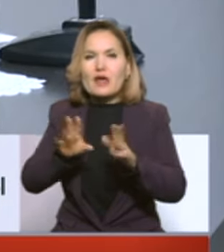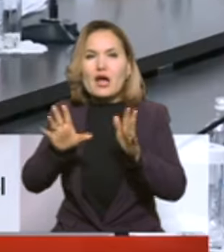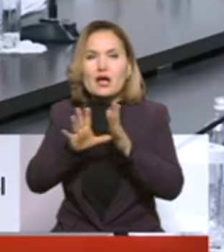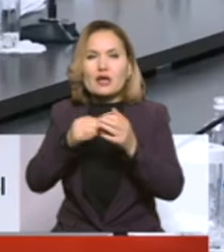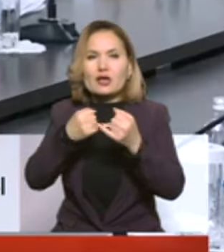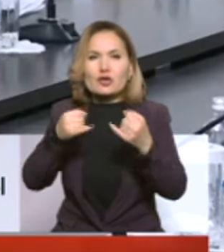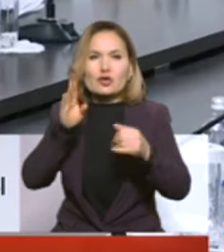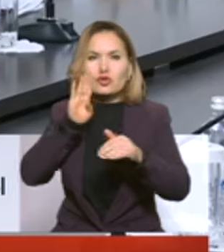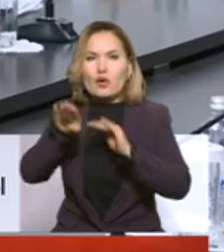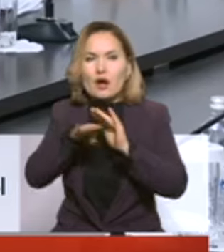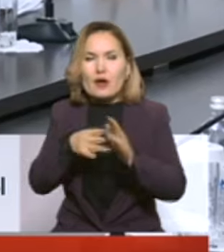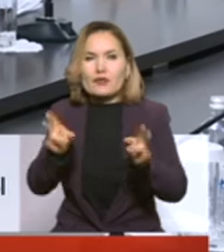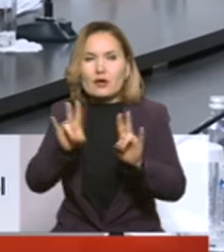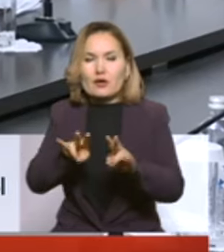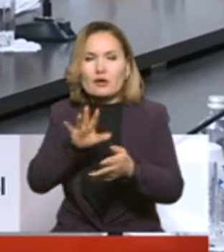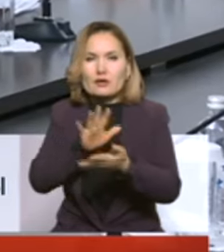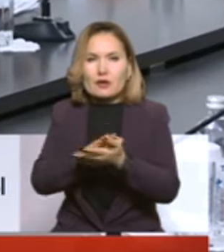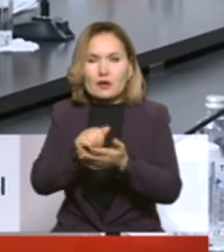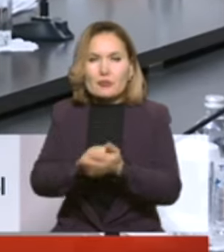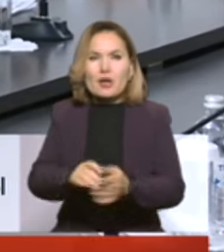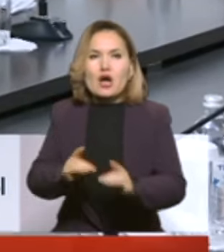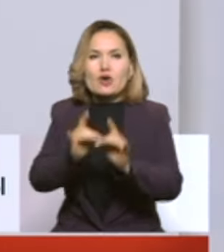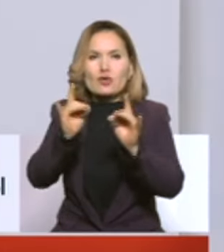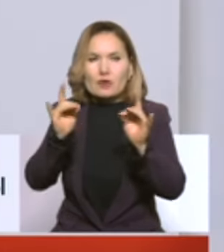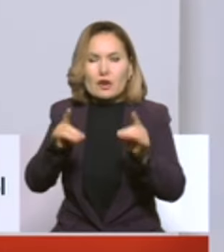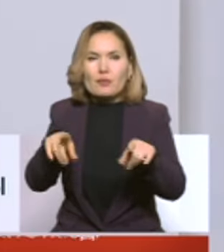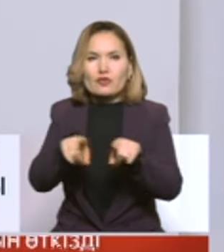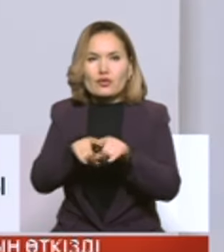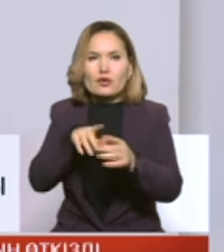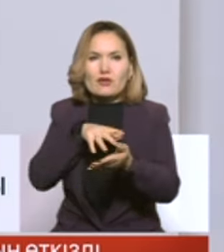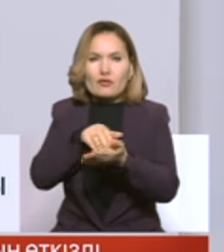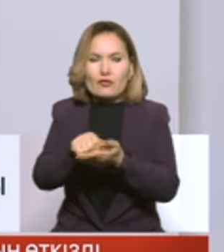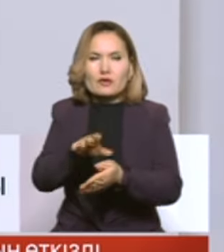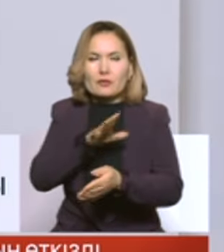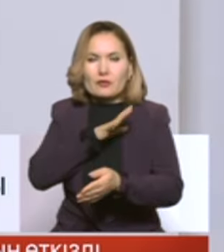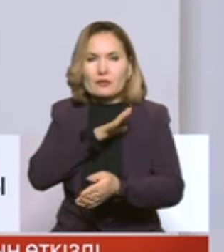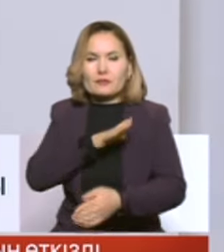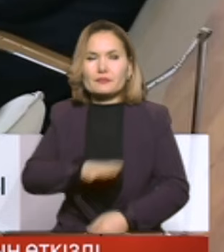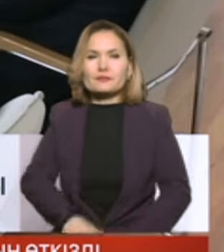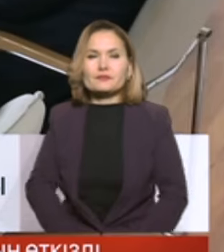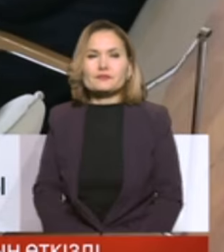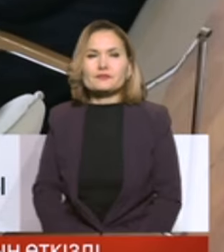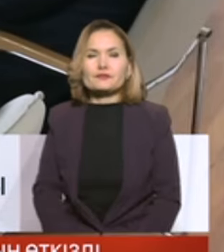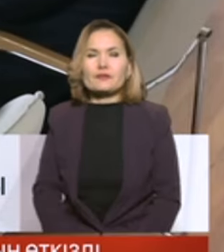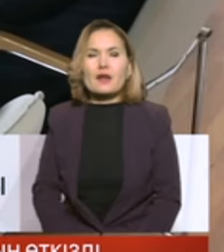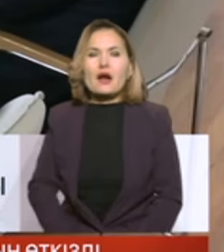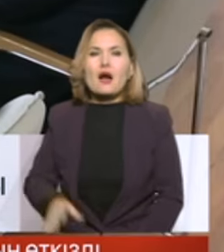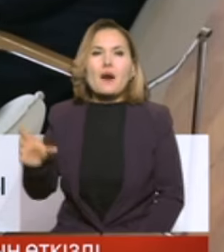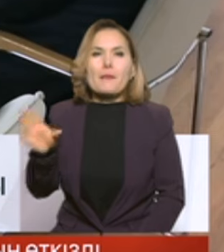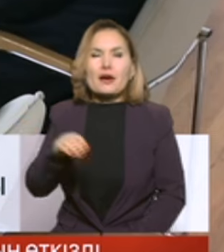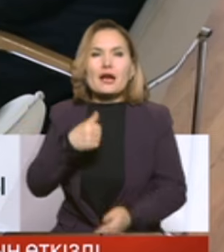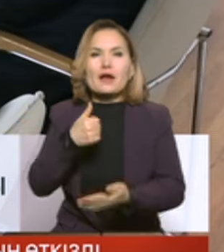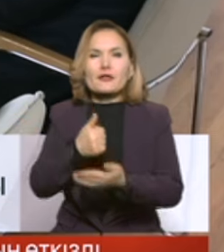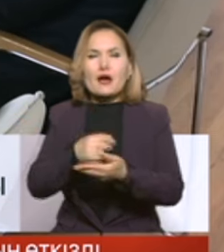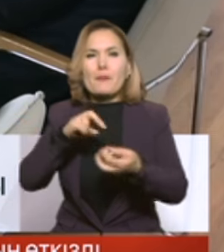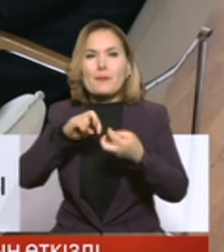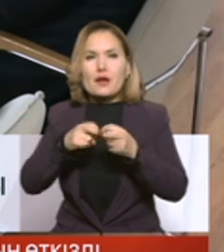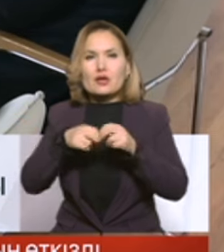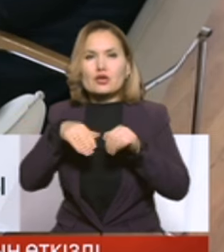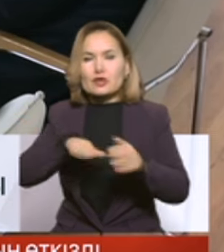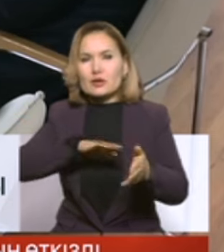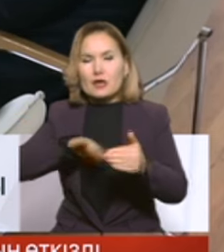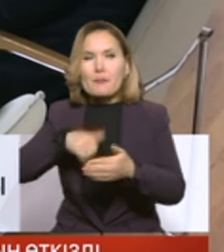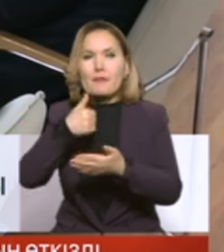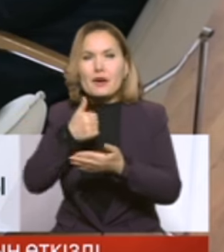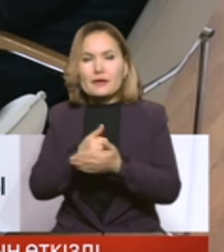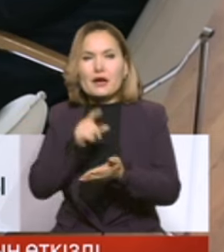қалды. Жолдар мен көпірлер шайылып кетті. Сейчас самая главная задача это. Барлық негізгі мәселе шешілгеннен кейінгі